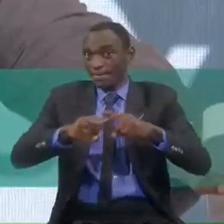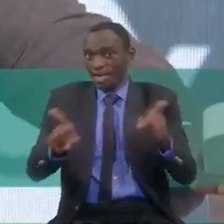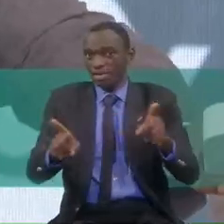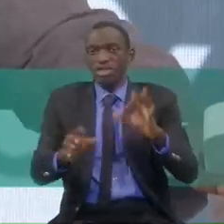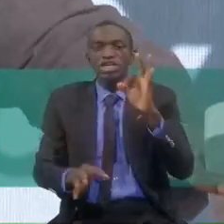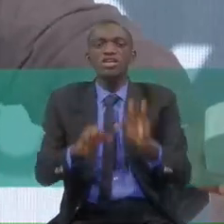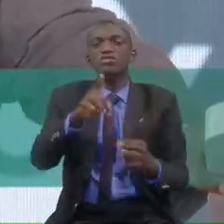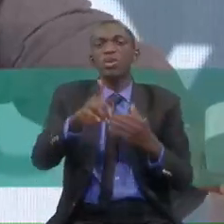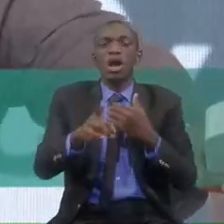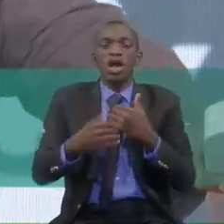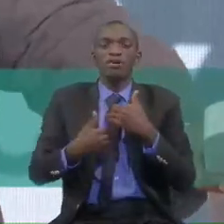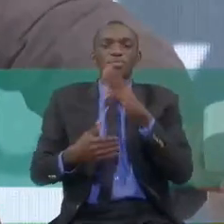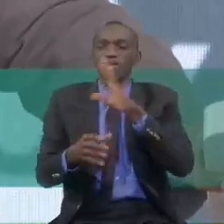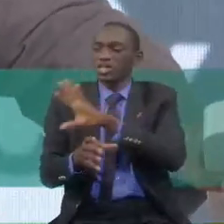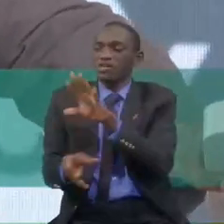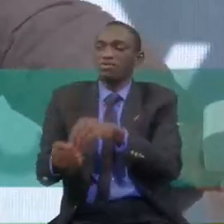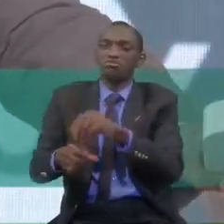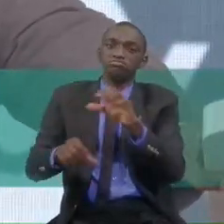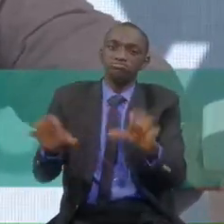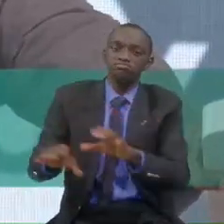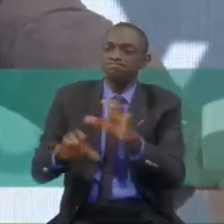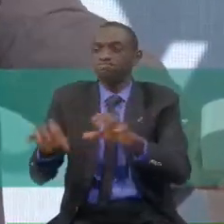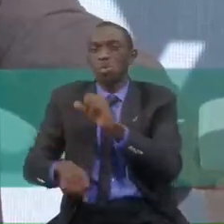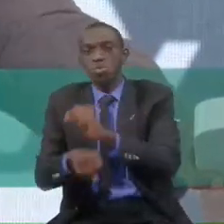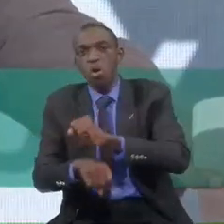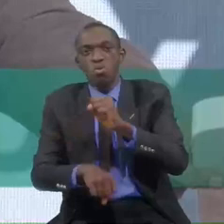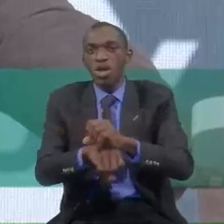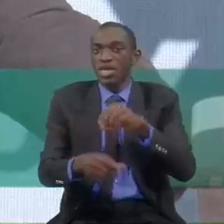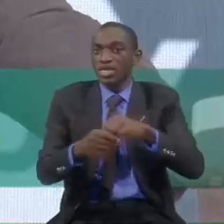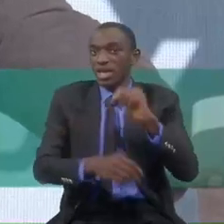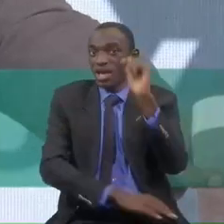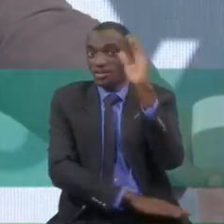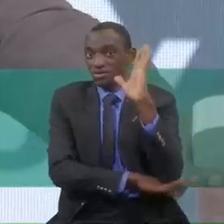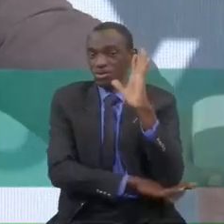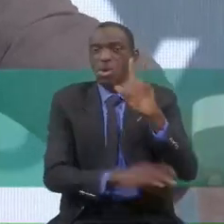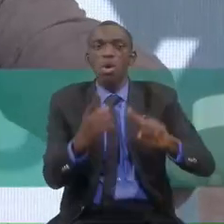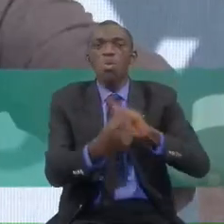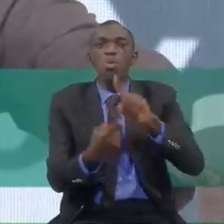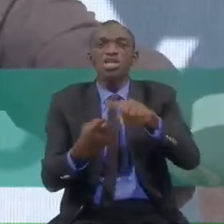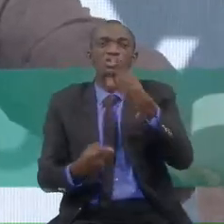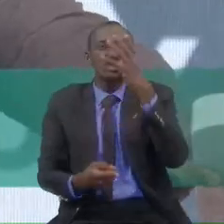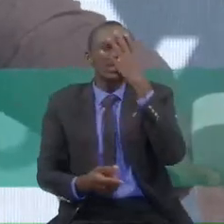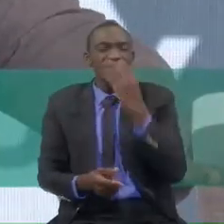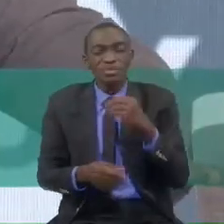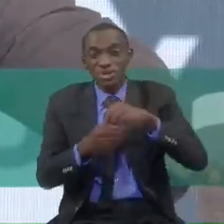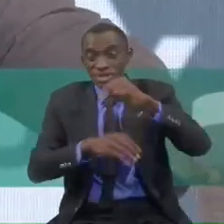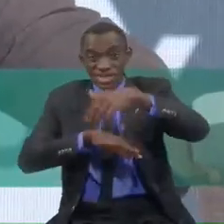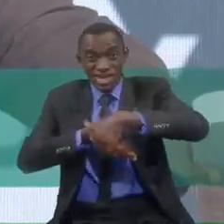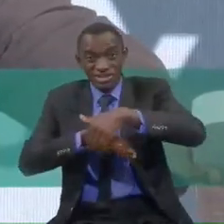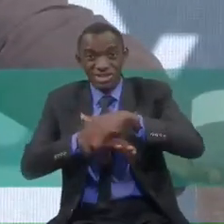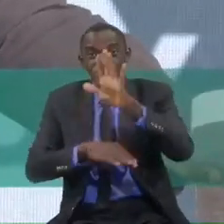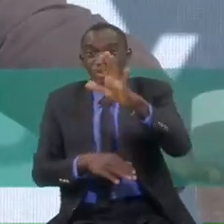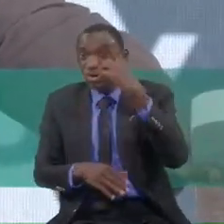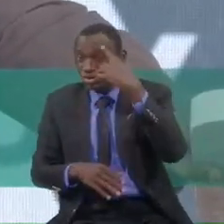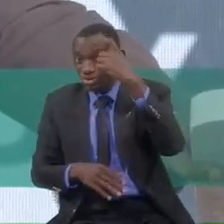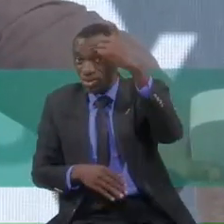Ah ben, si vous vous engagez dans quelque chose dans l'après-midi, vous êtes actif et vous dormez la nuit, vous allez